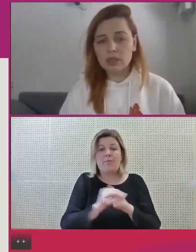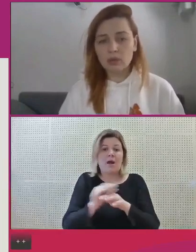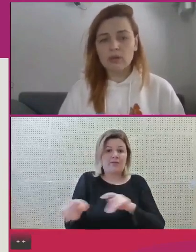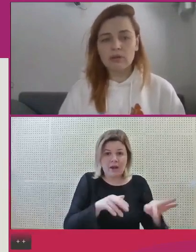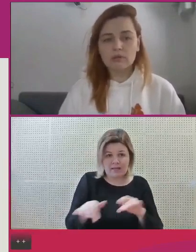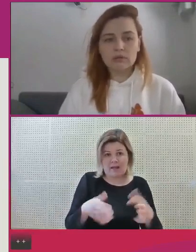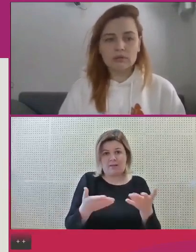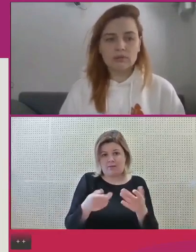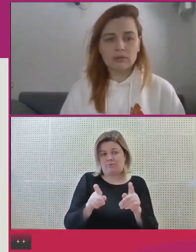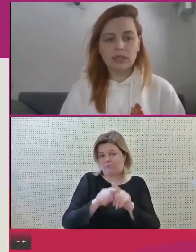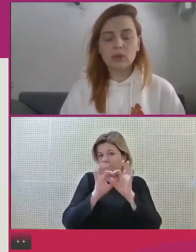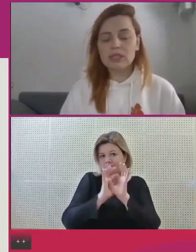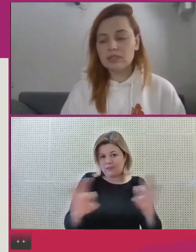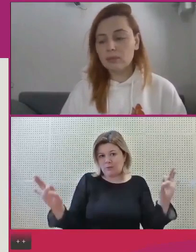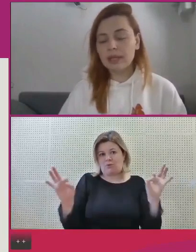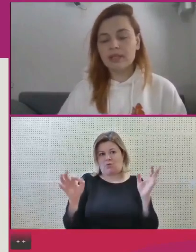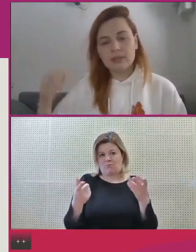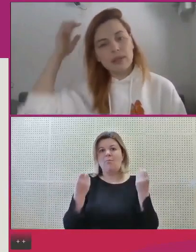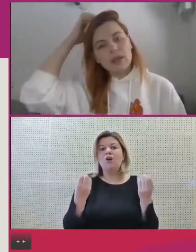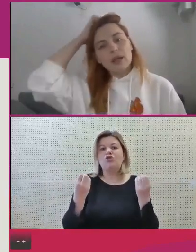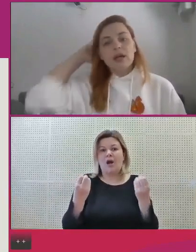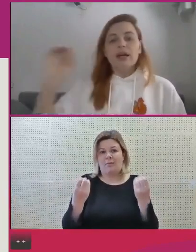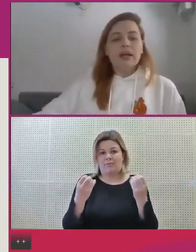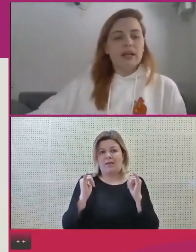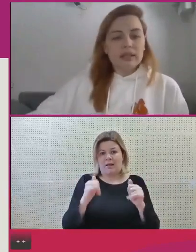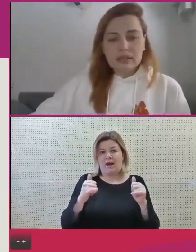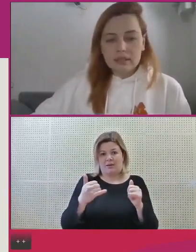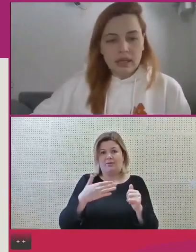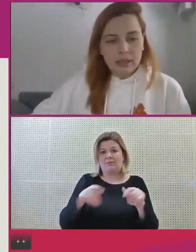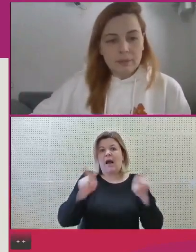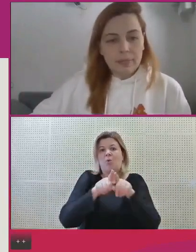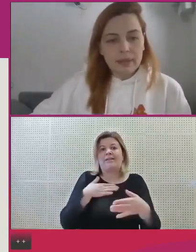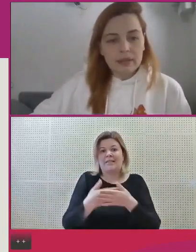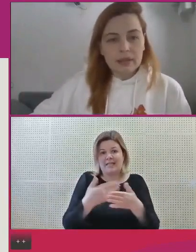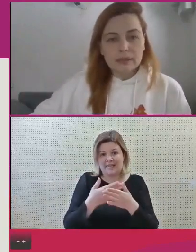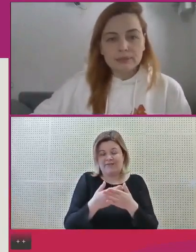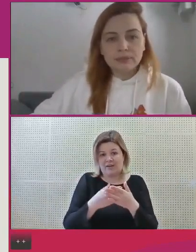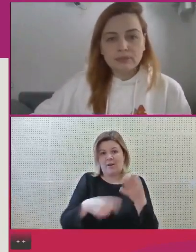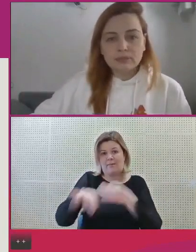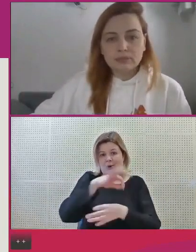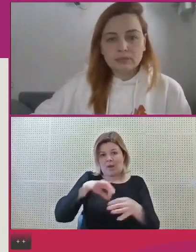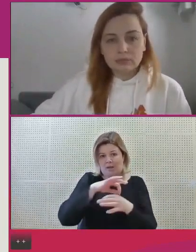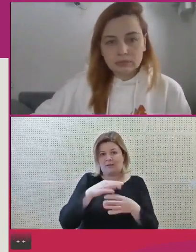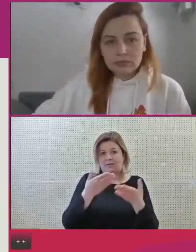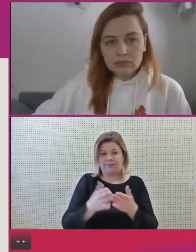масштабный для такой инициативы проект. Так,